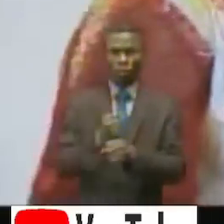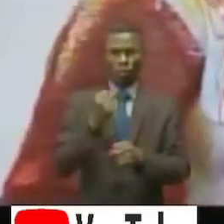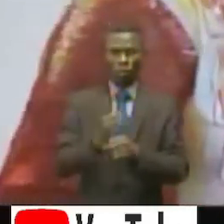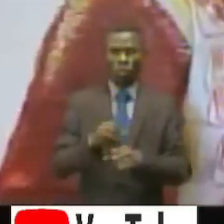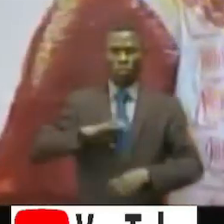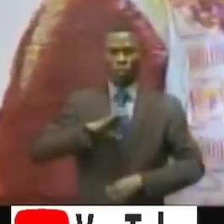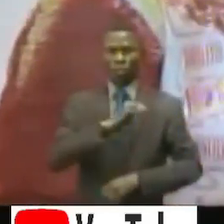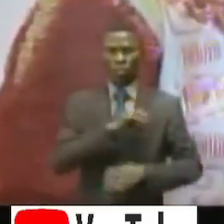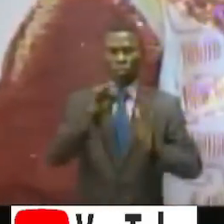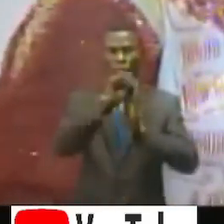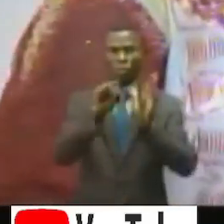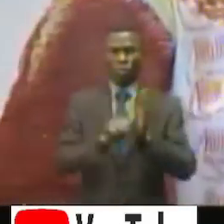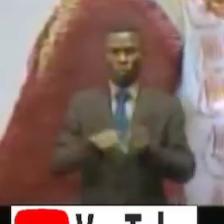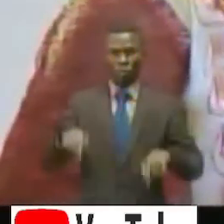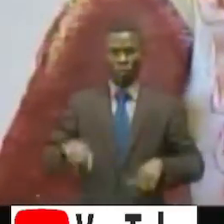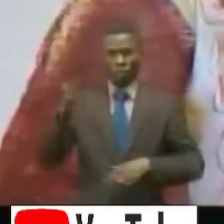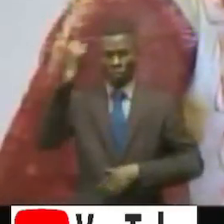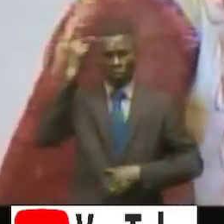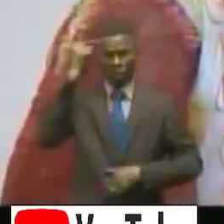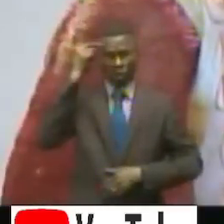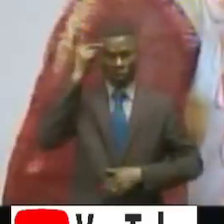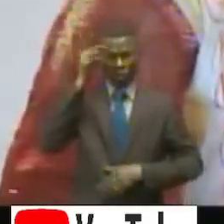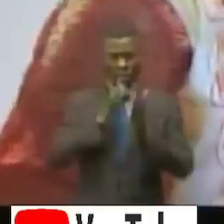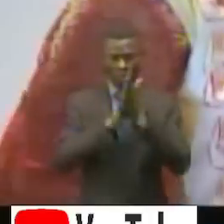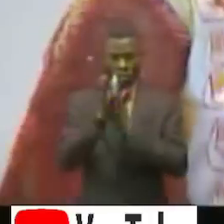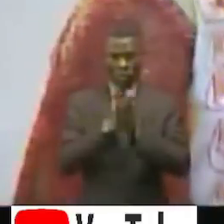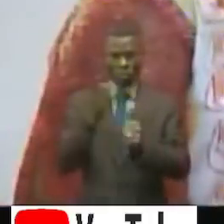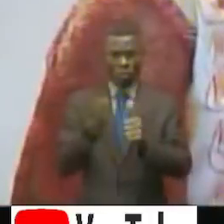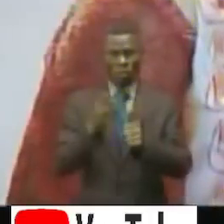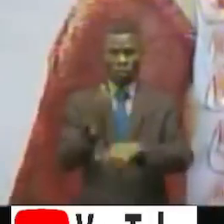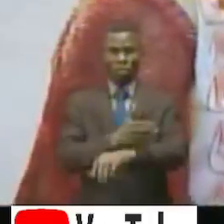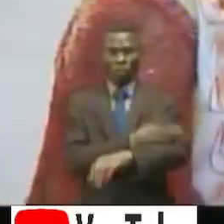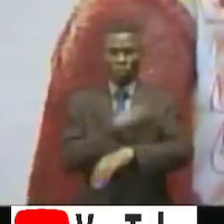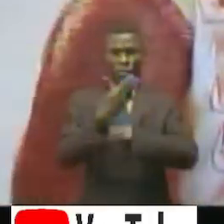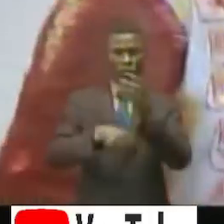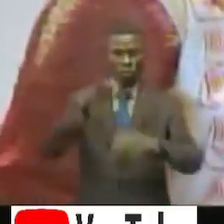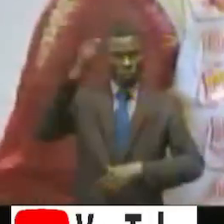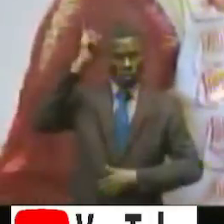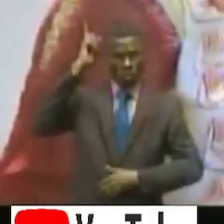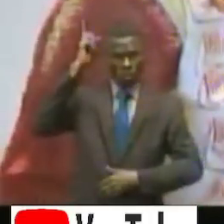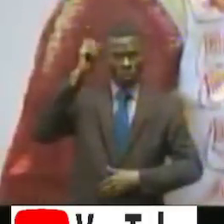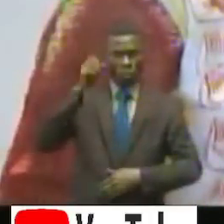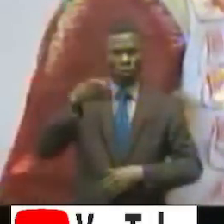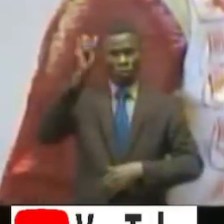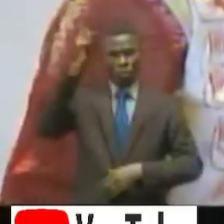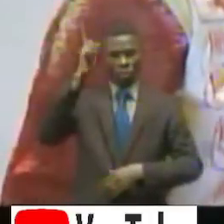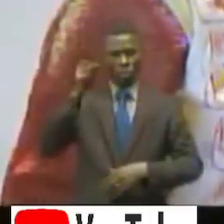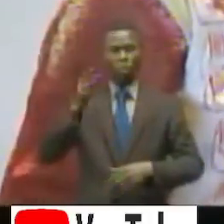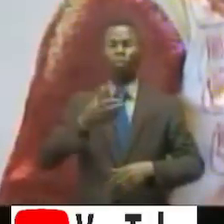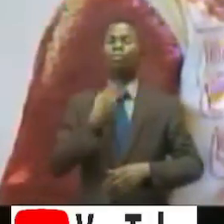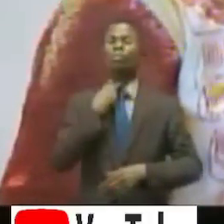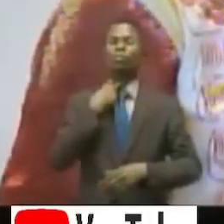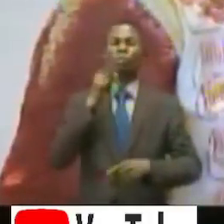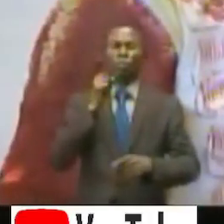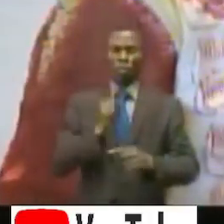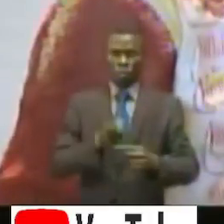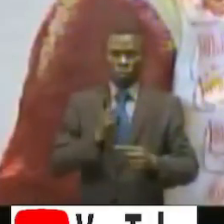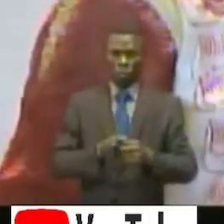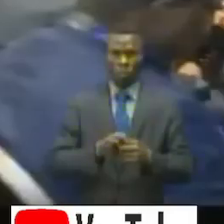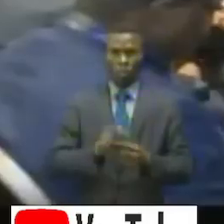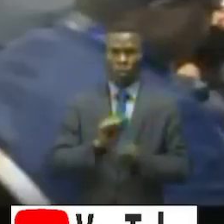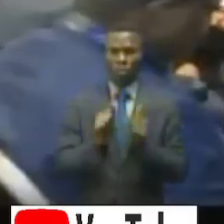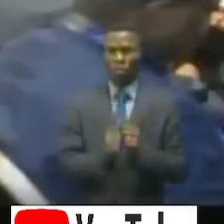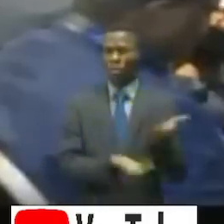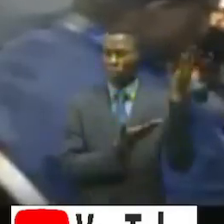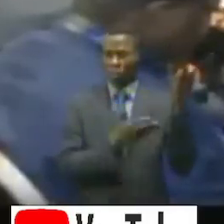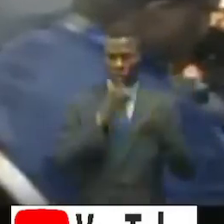comité statistique de Kinshasa se pencheront sur les avancées réalisées, les principales contraintes observées et les priorités pour l'avenir.